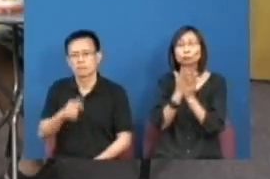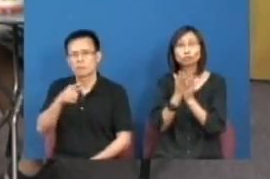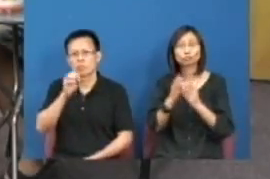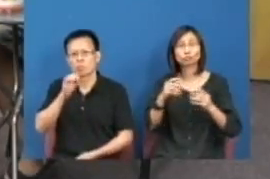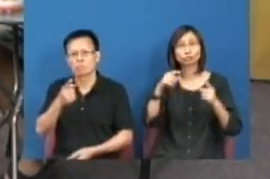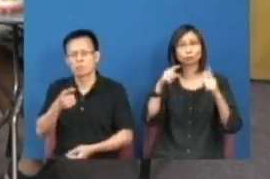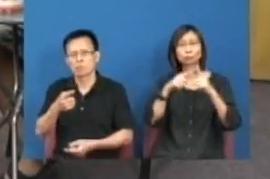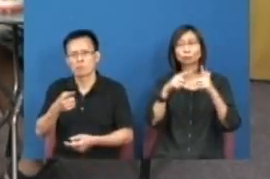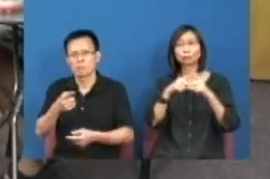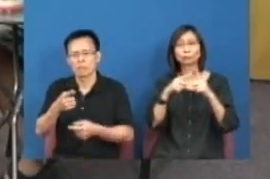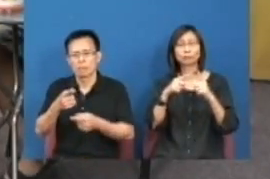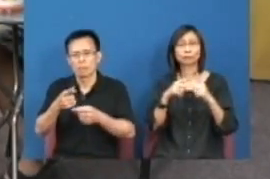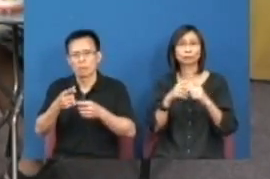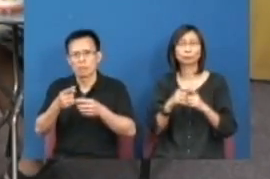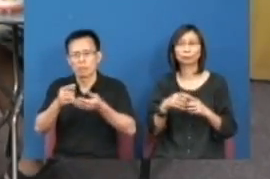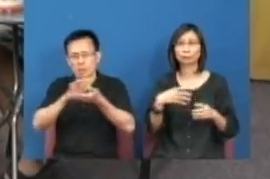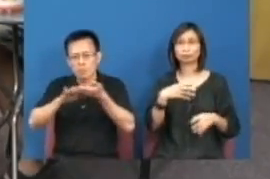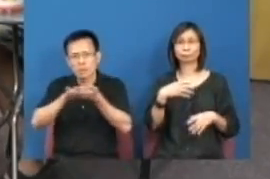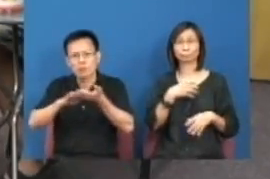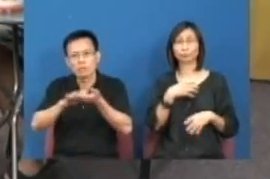依賴理論係